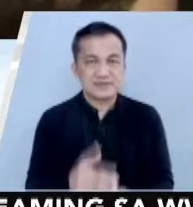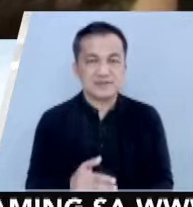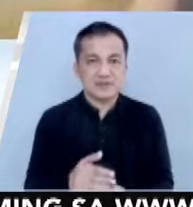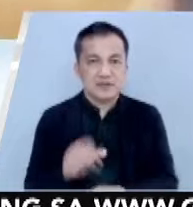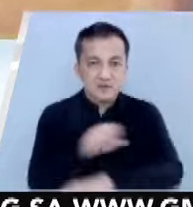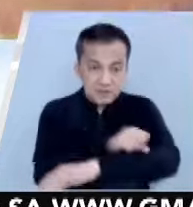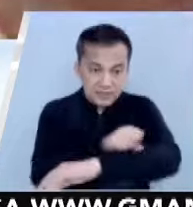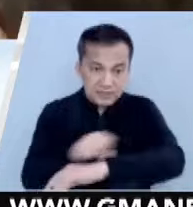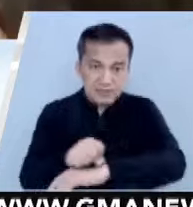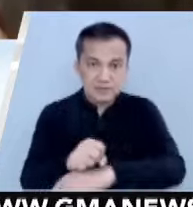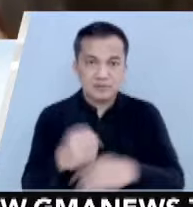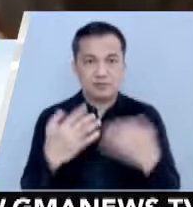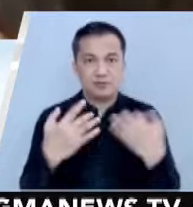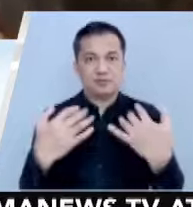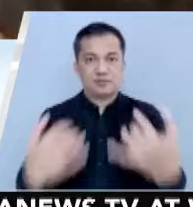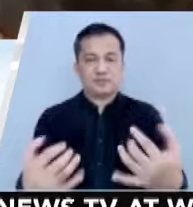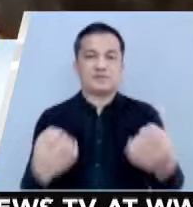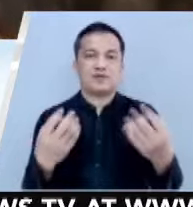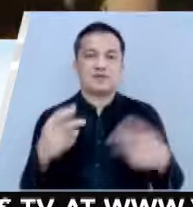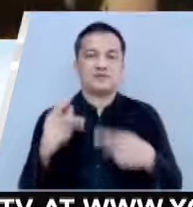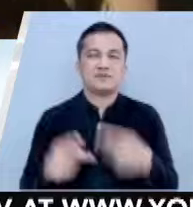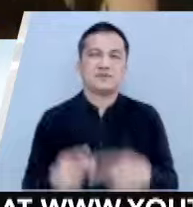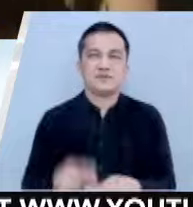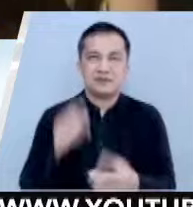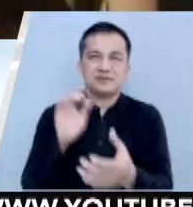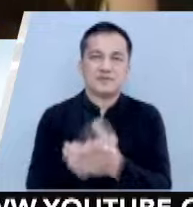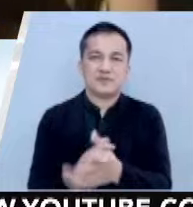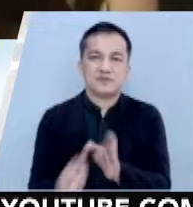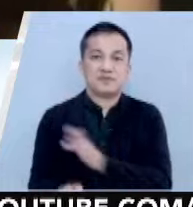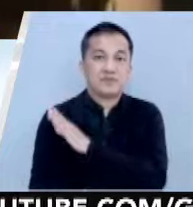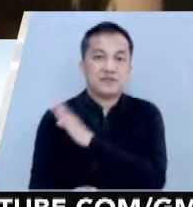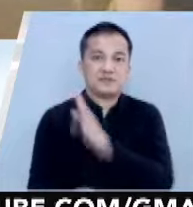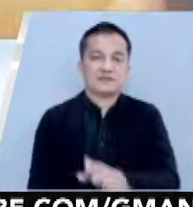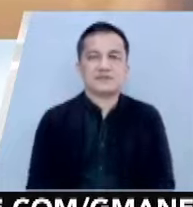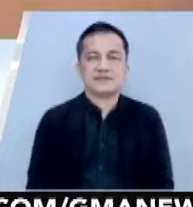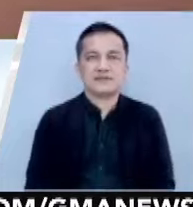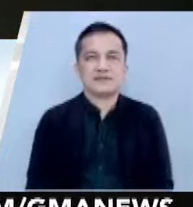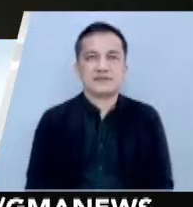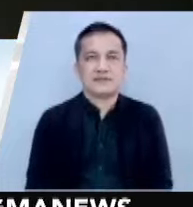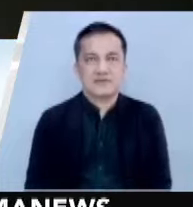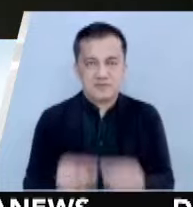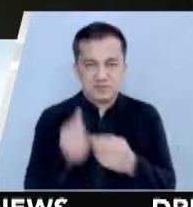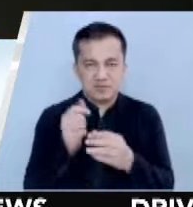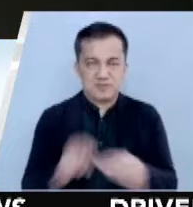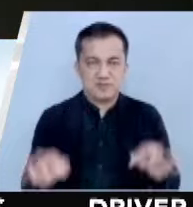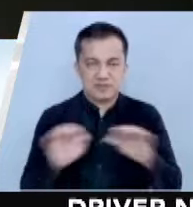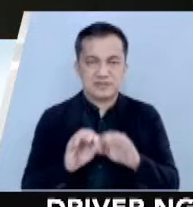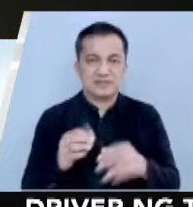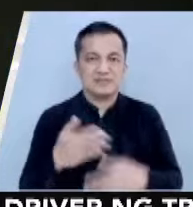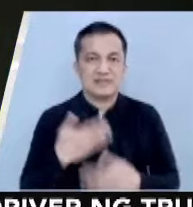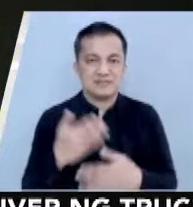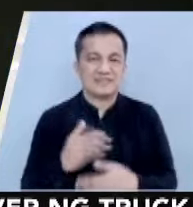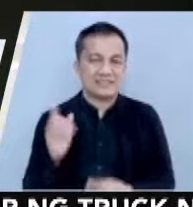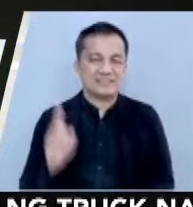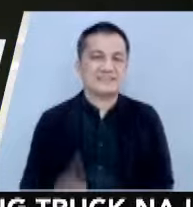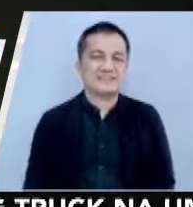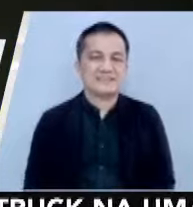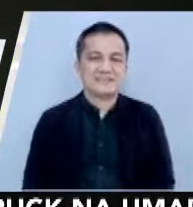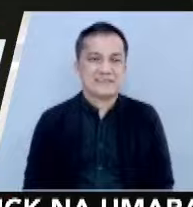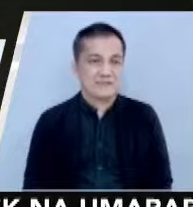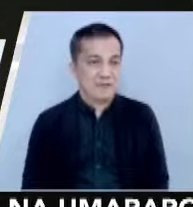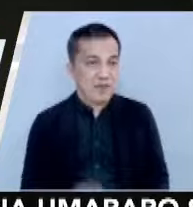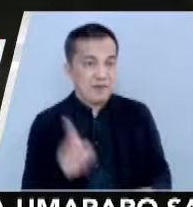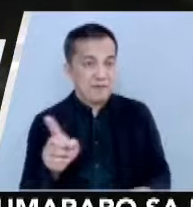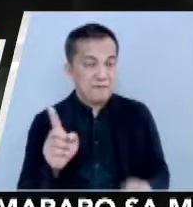so many people. Hanga ako sa bravery niya at pila higit sa lahat, nag-enjoy siya. First time niya ito. At kung di ako nagkakamali,